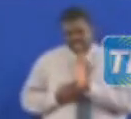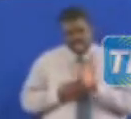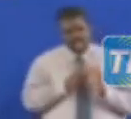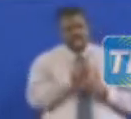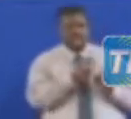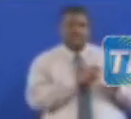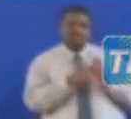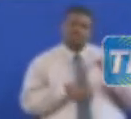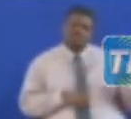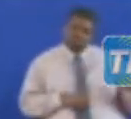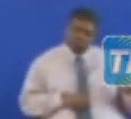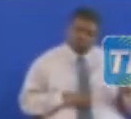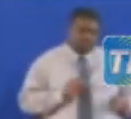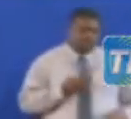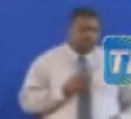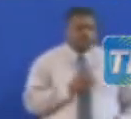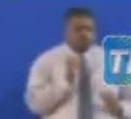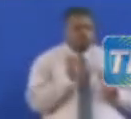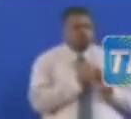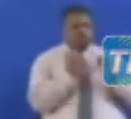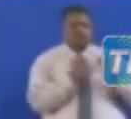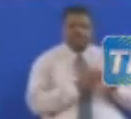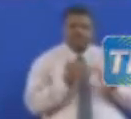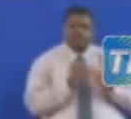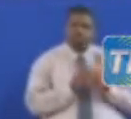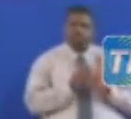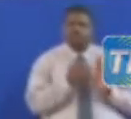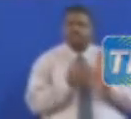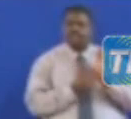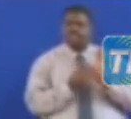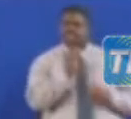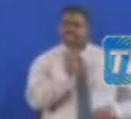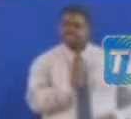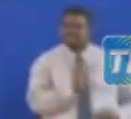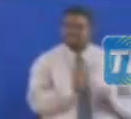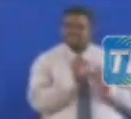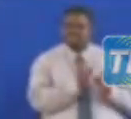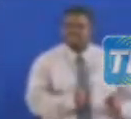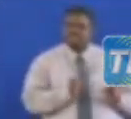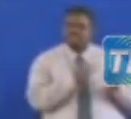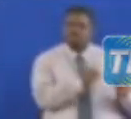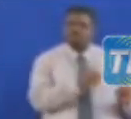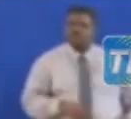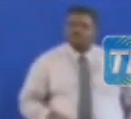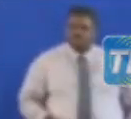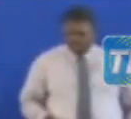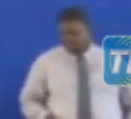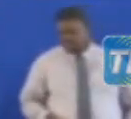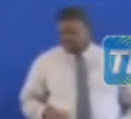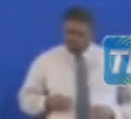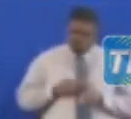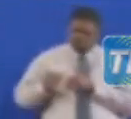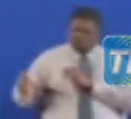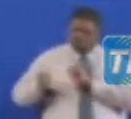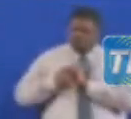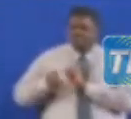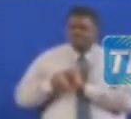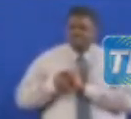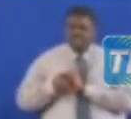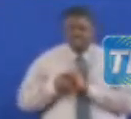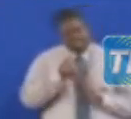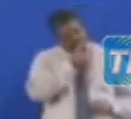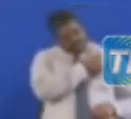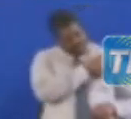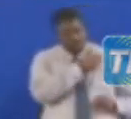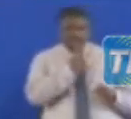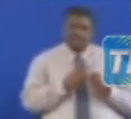halmashauri, ambapo shilingi bilioni 18.80 zimetengwa. Mheshimiwa Spika, tutanunua vifaa na vifaa